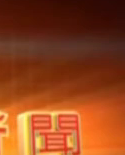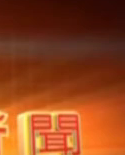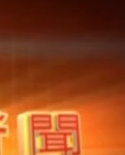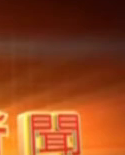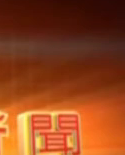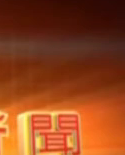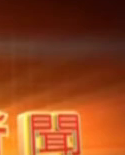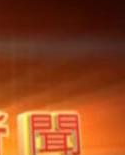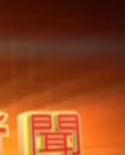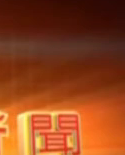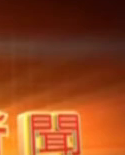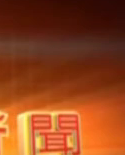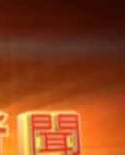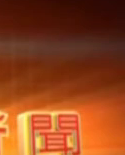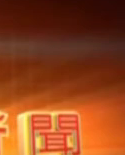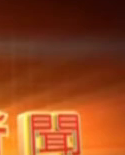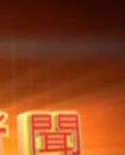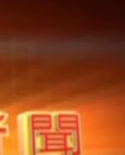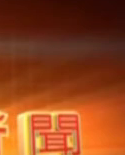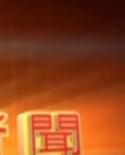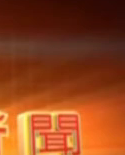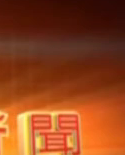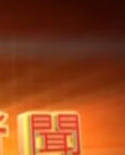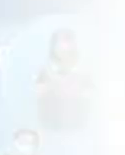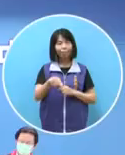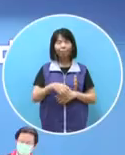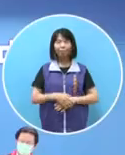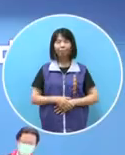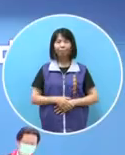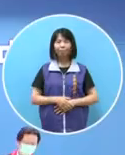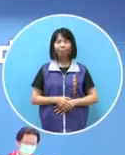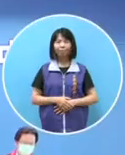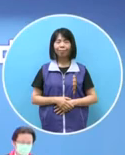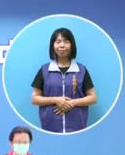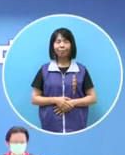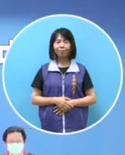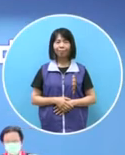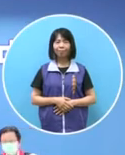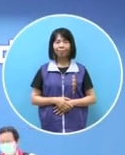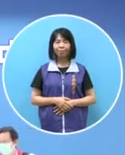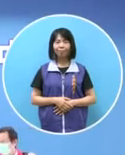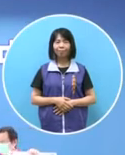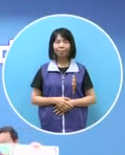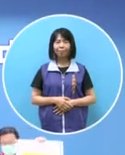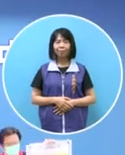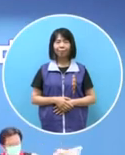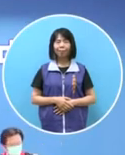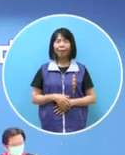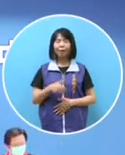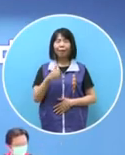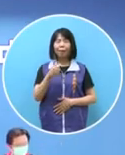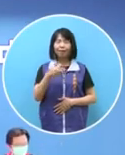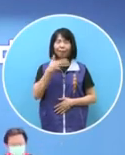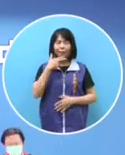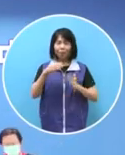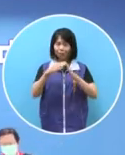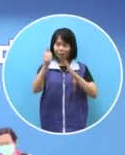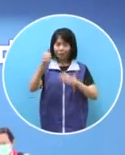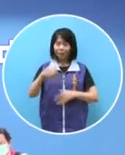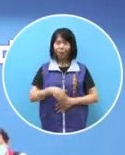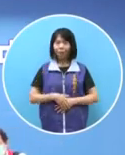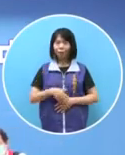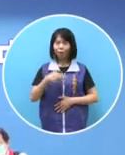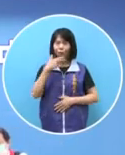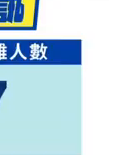你好，欢迎收看7月21号的大花莲地方新闻，我是肖佳慧。首先来看到花莲县21号的疫情记者会，县长徐正伟表